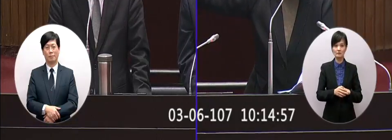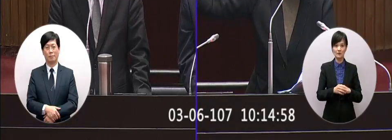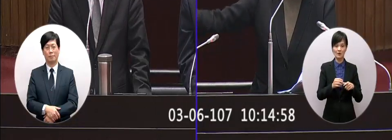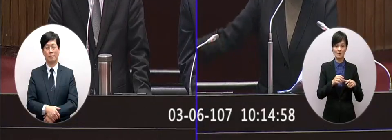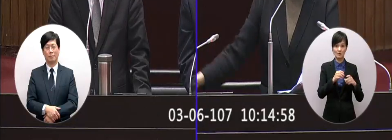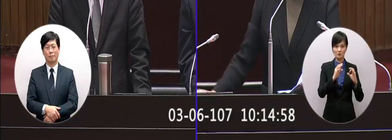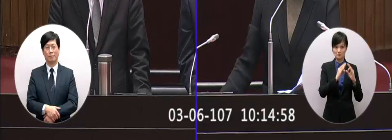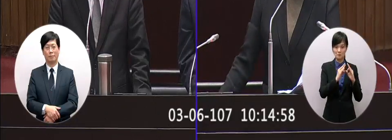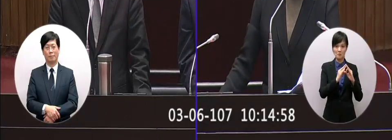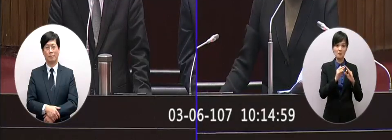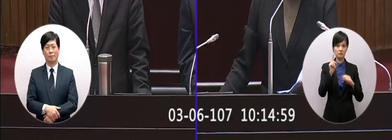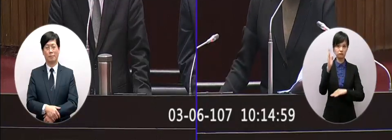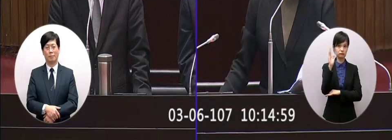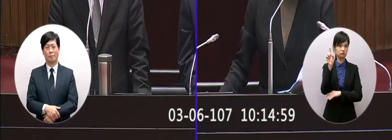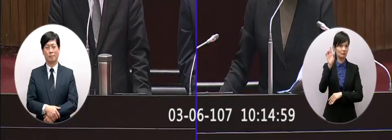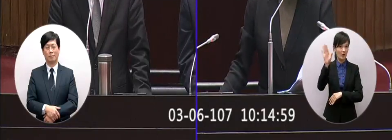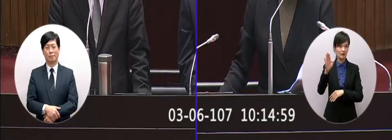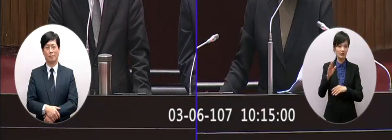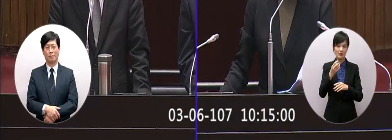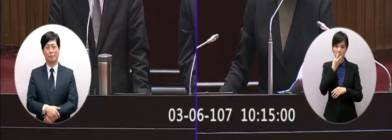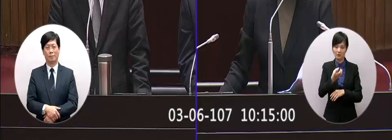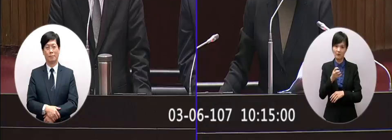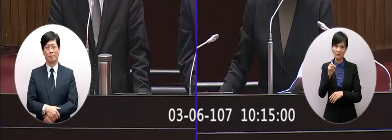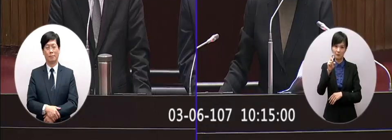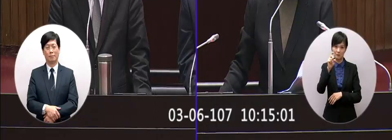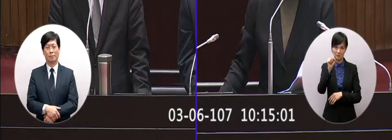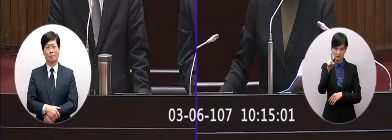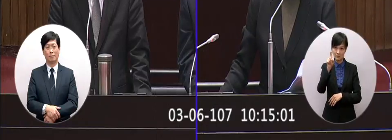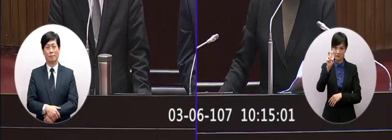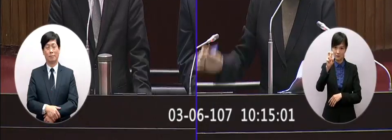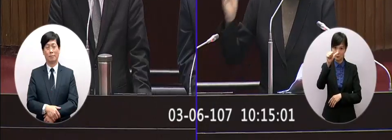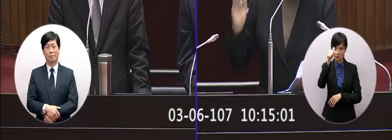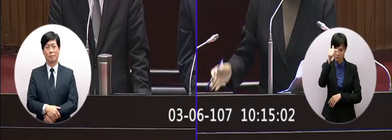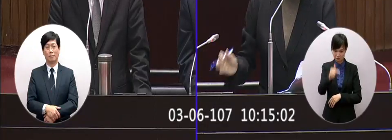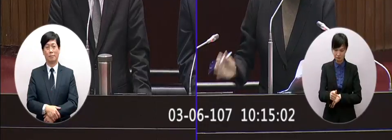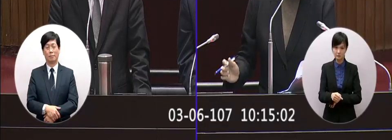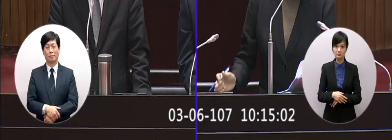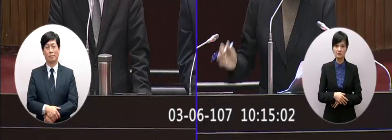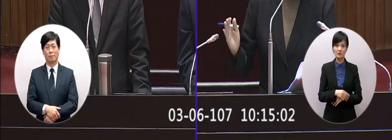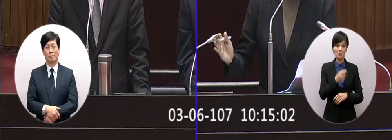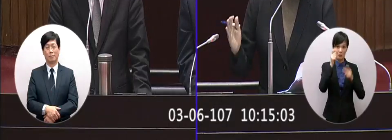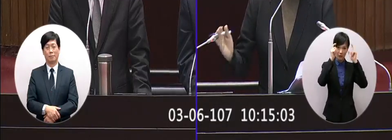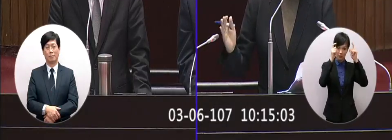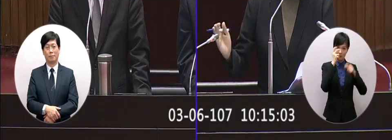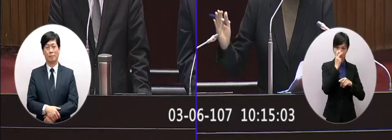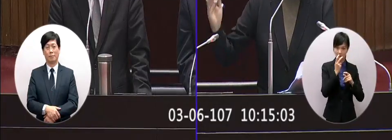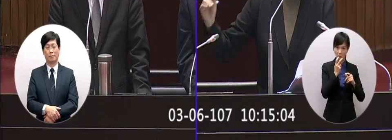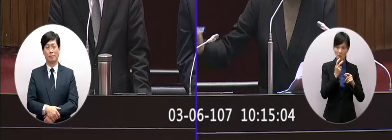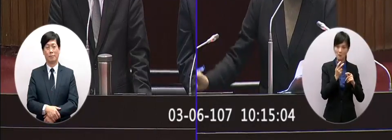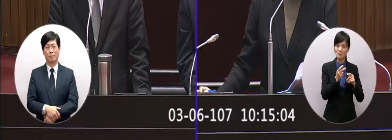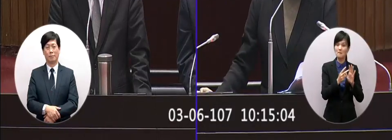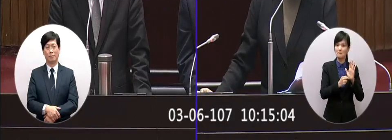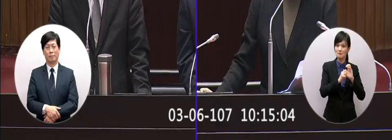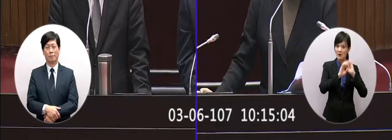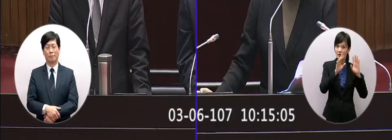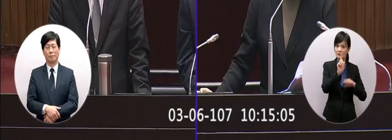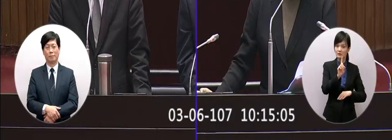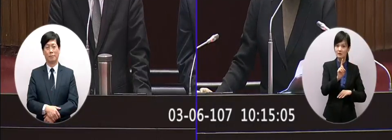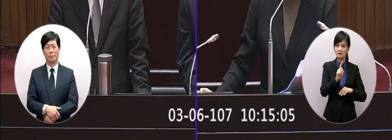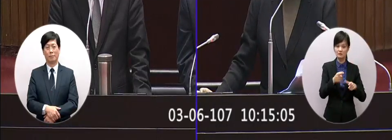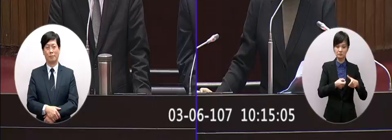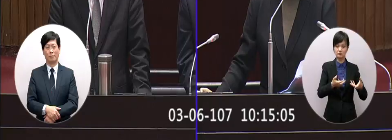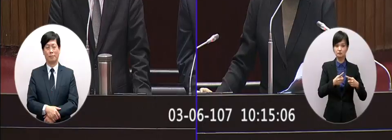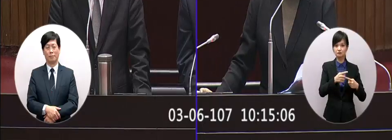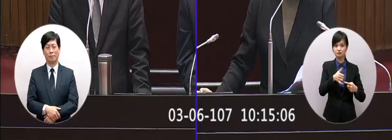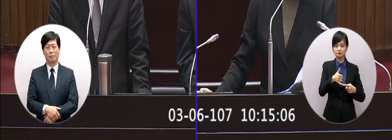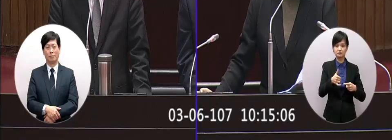了125亿。高雄地检署的调查结果说什么？公务员依法行政，过程